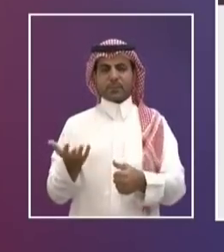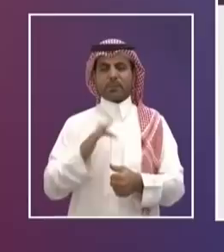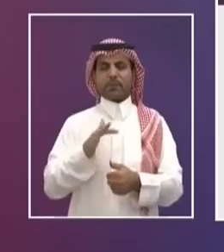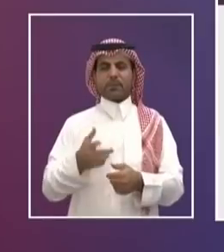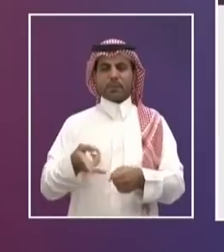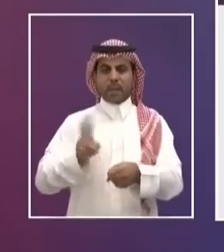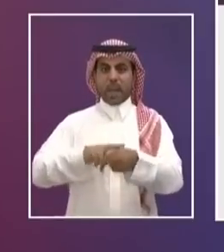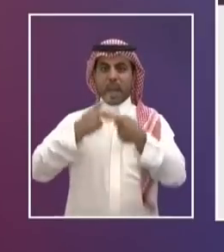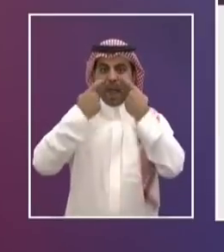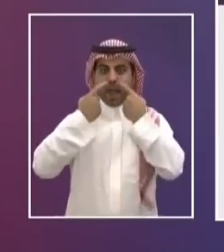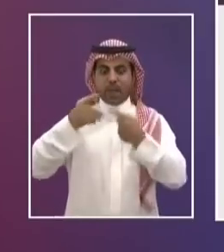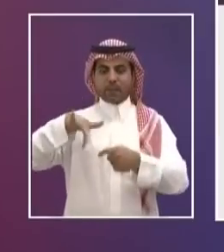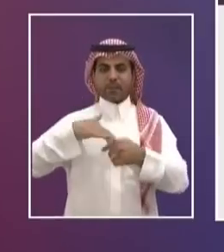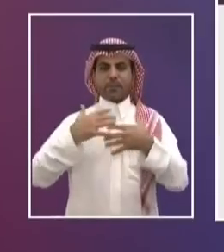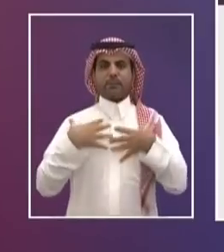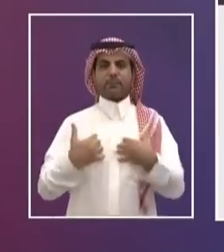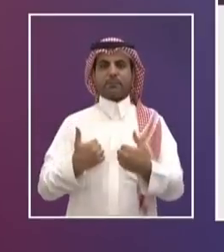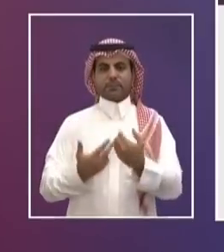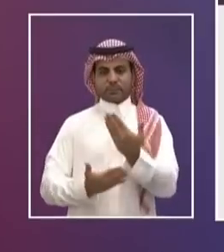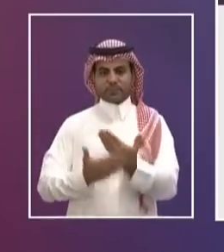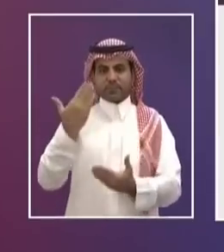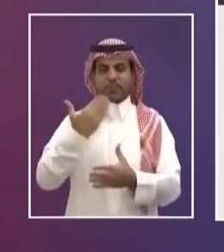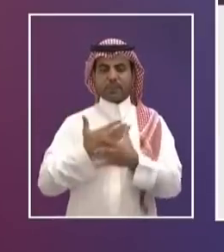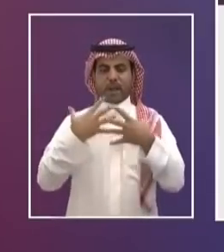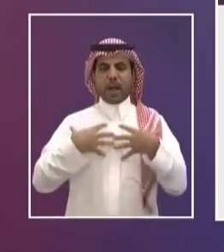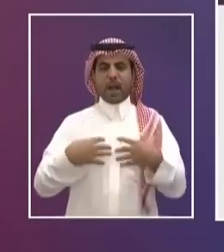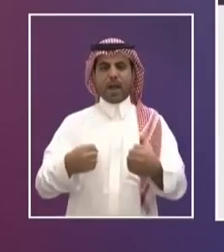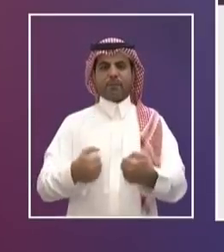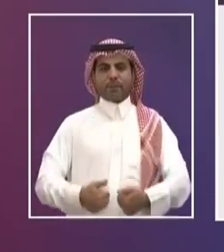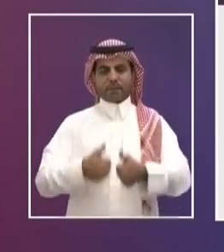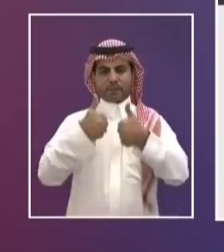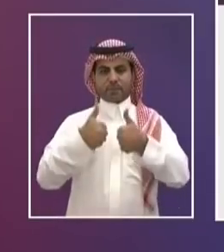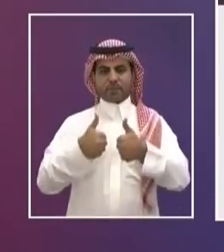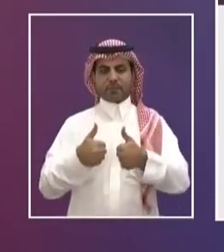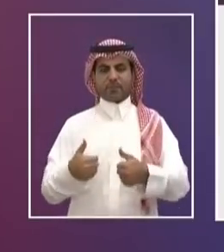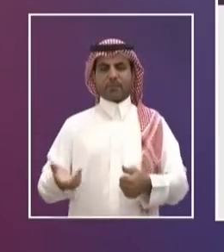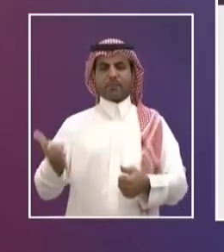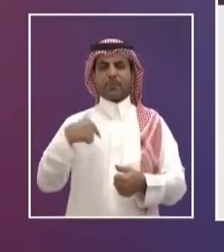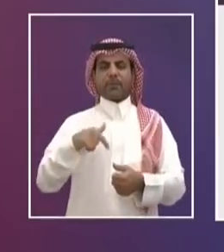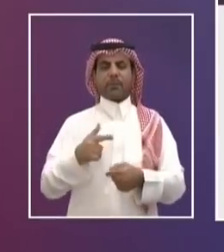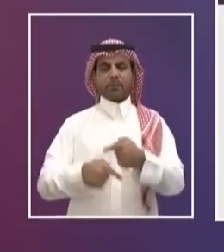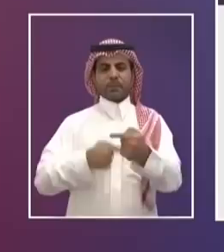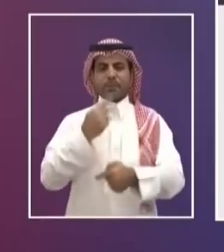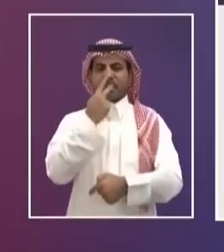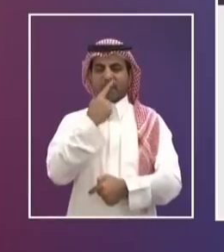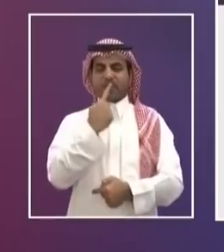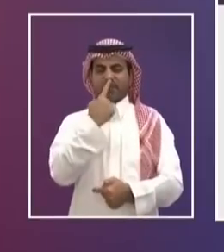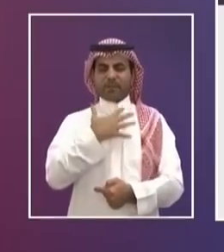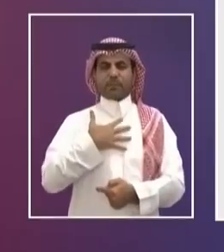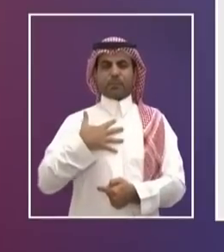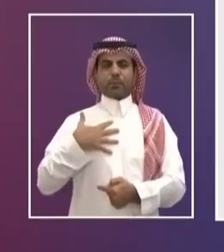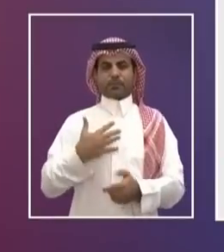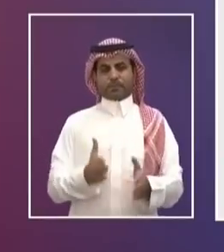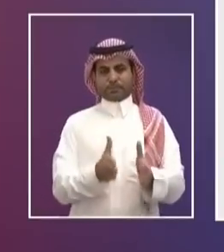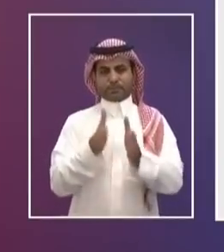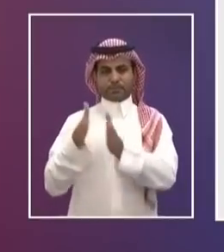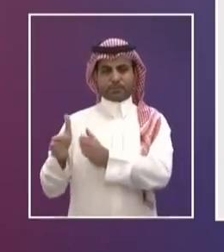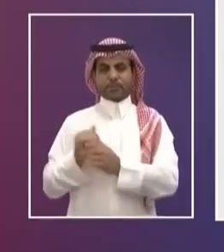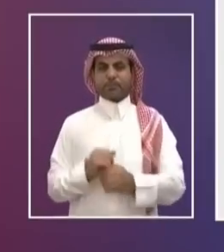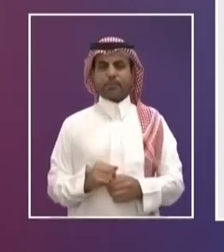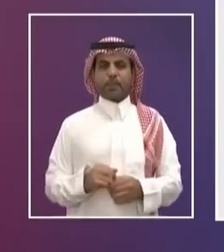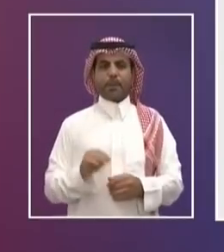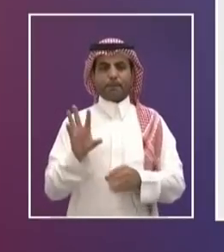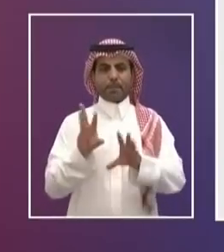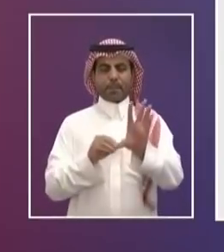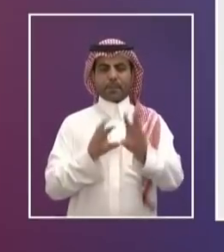يعودوا للحياة من جديد بصحة وعافية واطمئنان نفسي بإذن الله. هناك